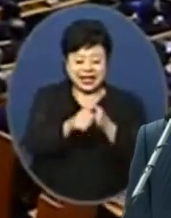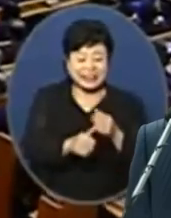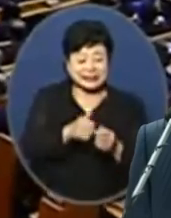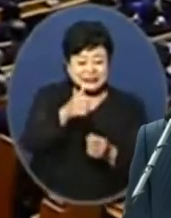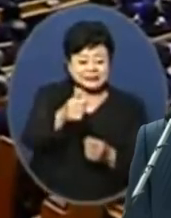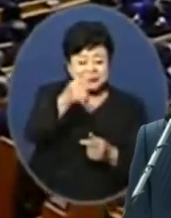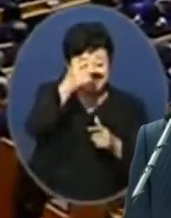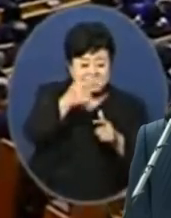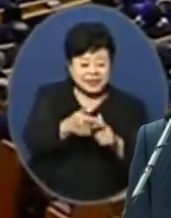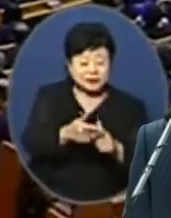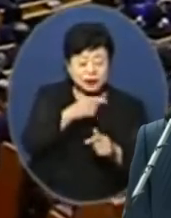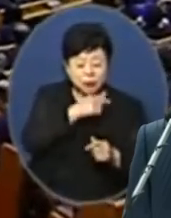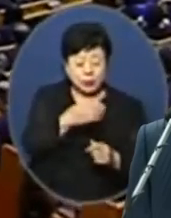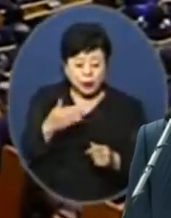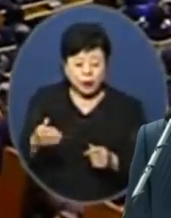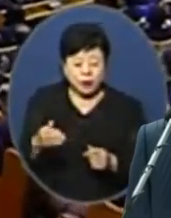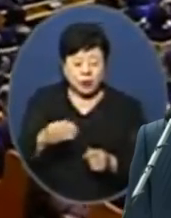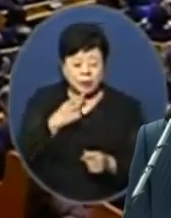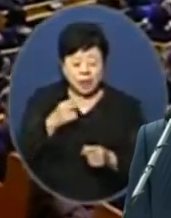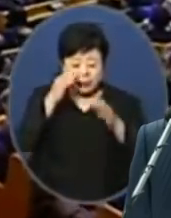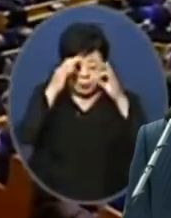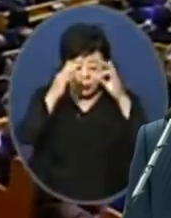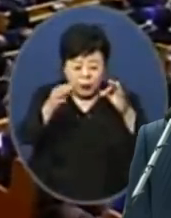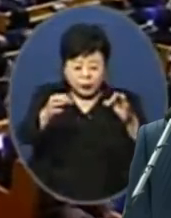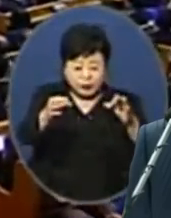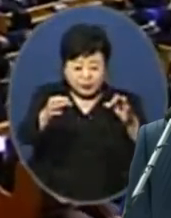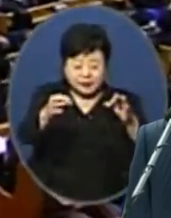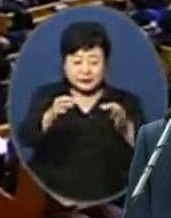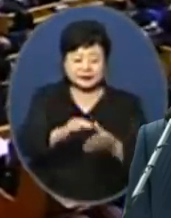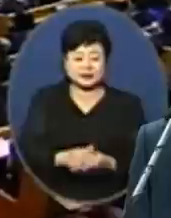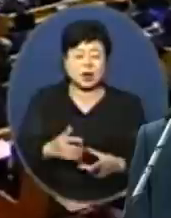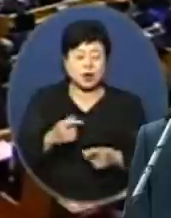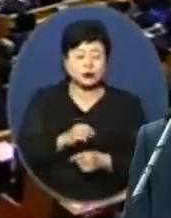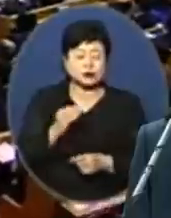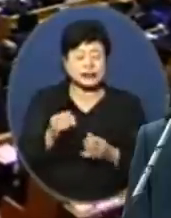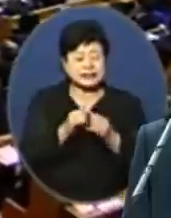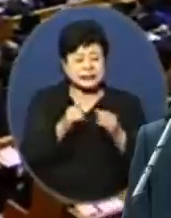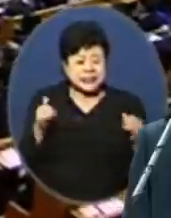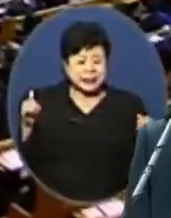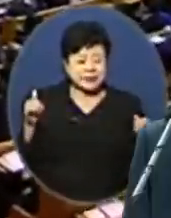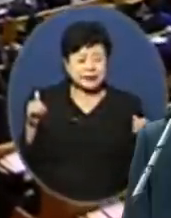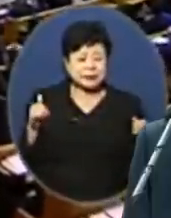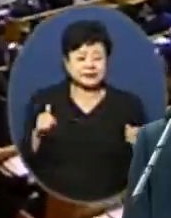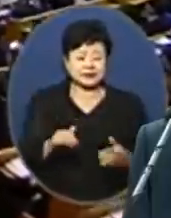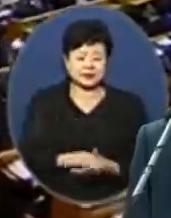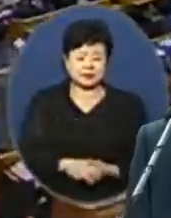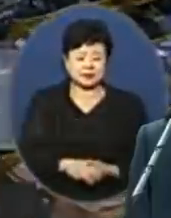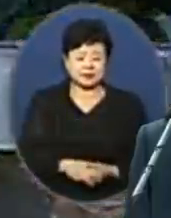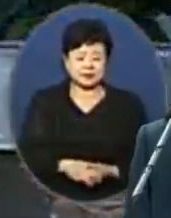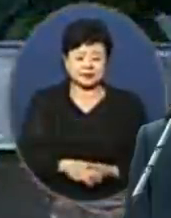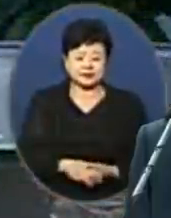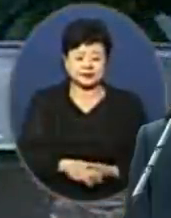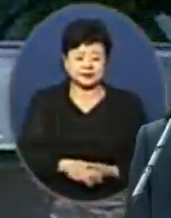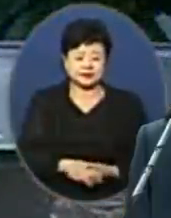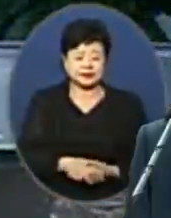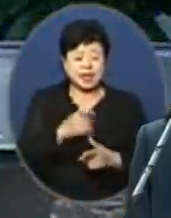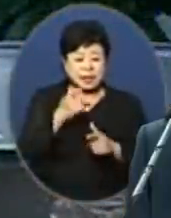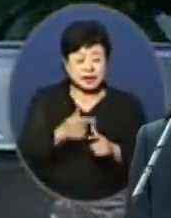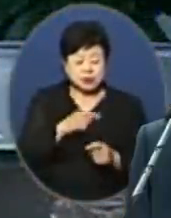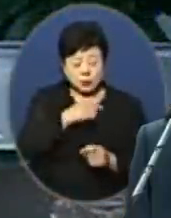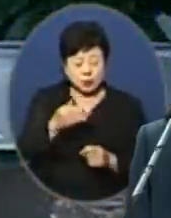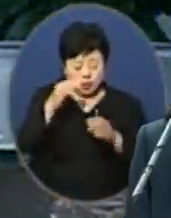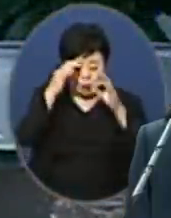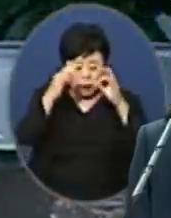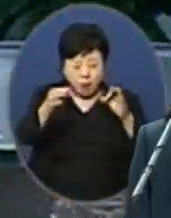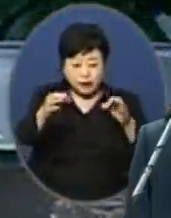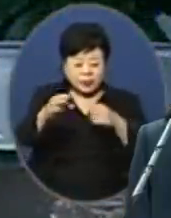하나님은 예수님의 보혈만 보면은 원수된 것을 다 취소해버린 것입니다. 예수님의 보혈만